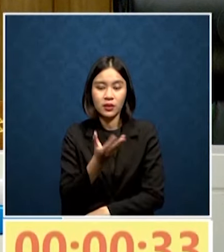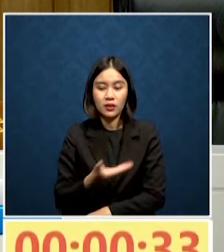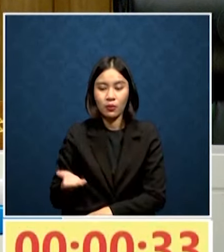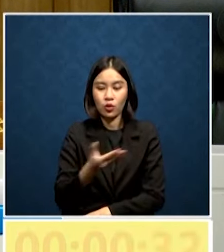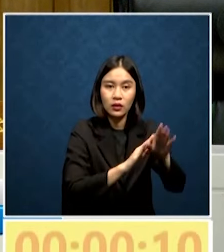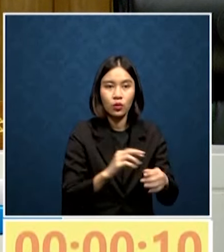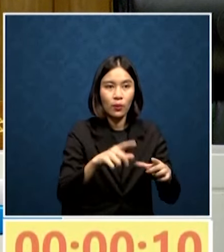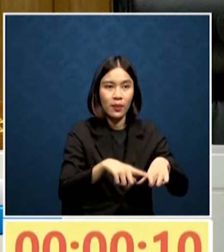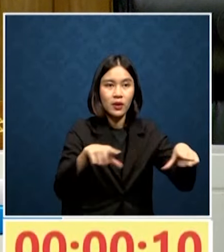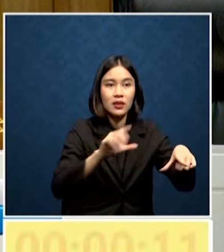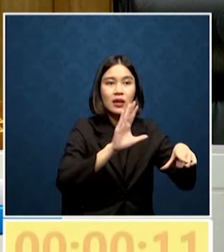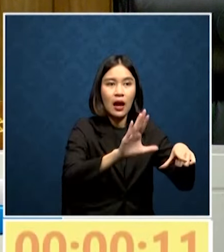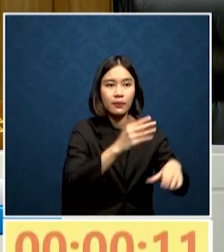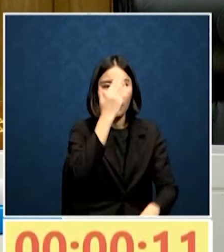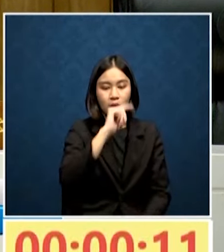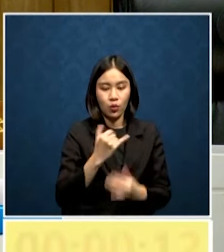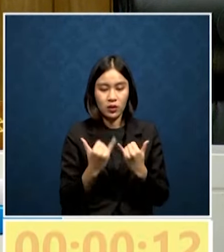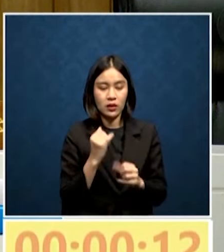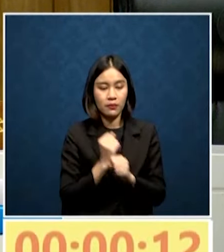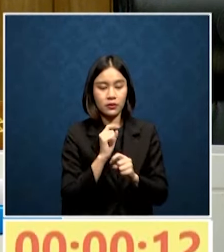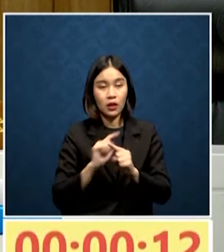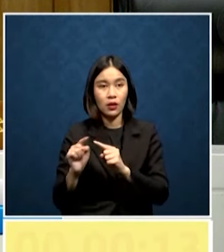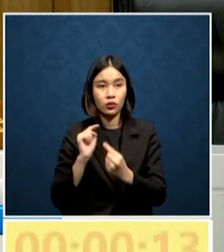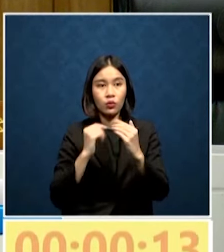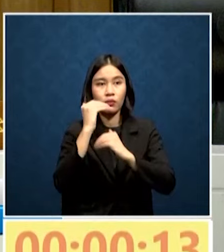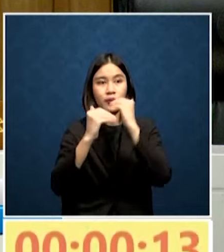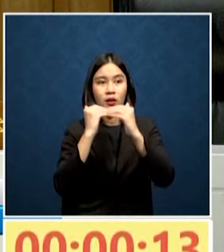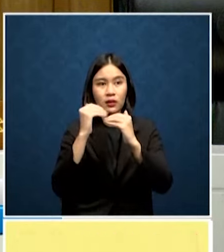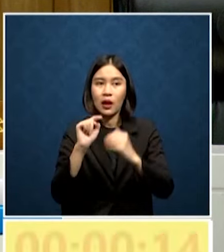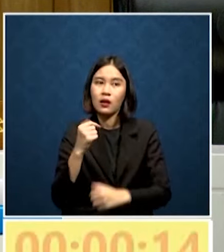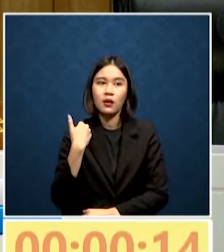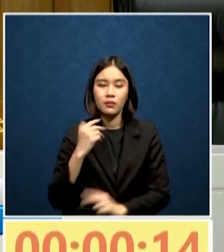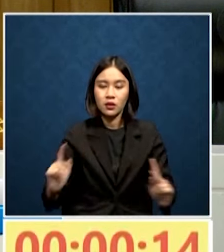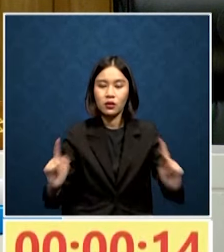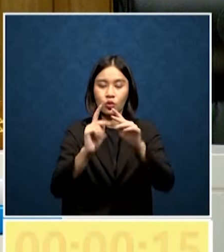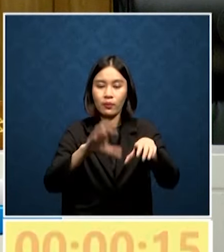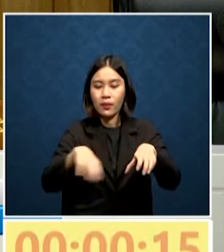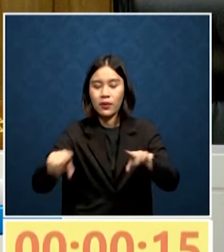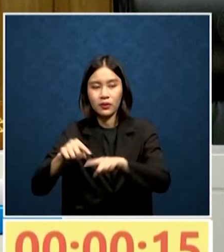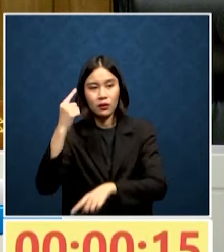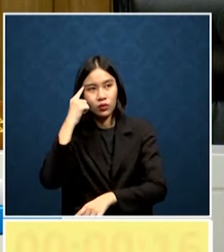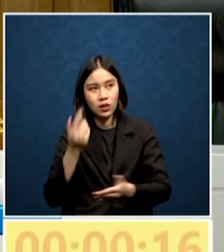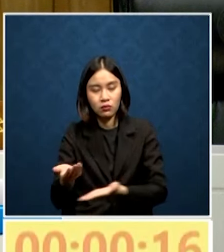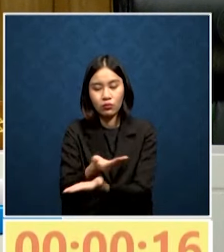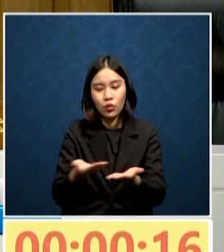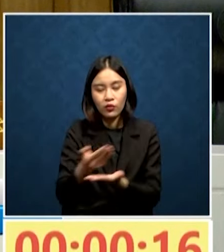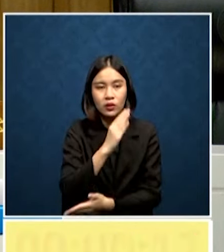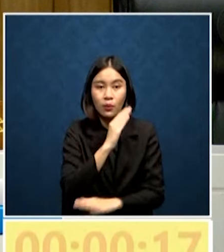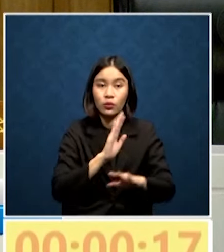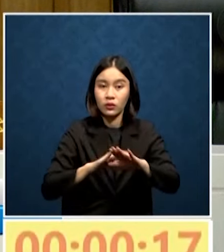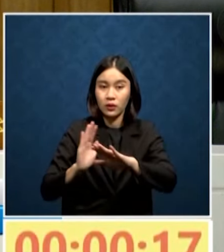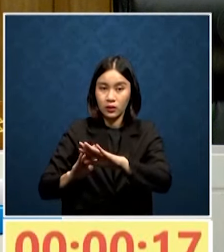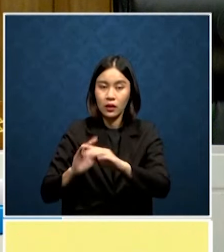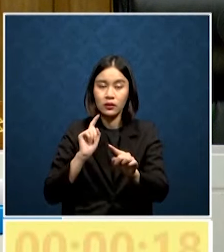นตอนการดำเนินการนะครับเพราะวันนี้เราทำอะไรในการพัฒนาเนี่ยมันจะมีหลายกระทรวงที่ต้องมานั่งคิดรวมกันว่าถ้าการแจ้งเตือนภัย